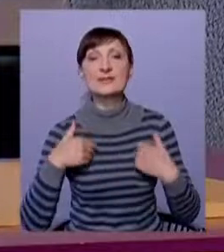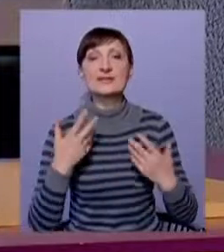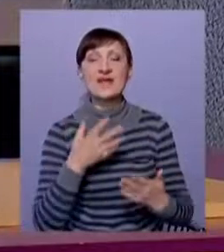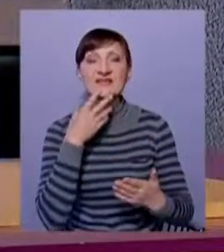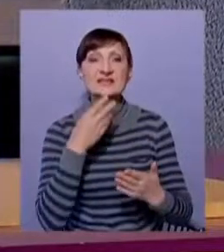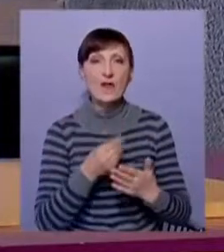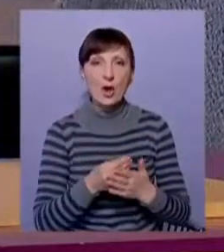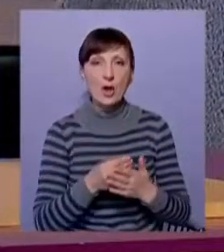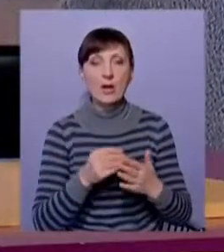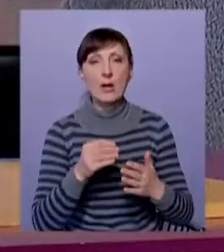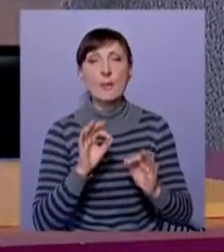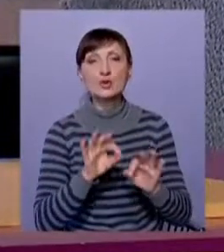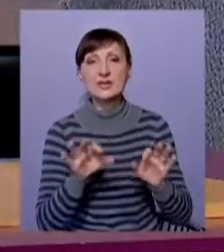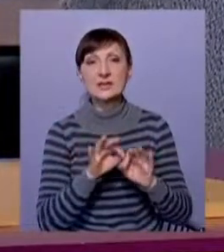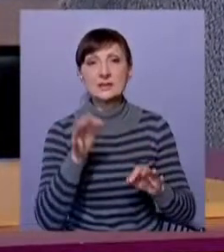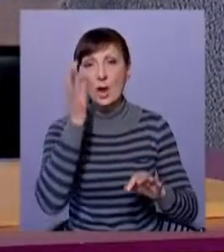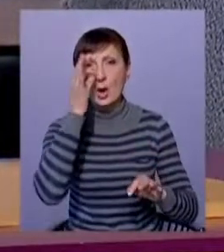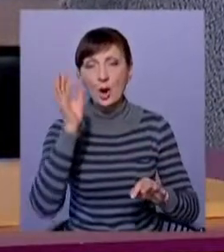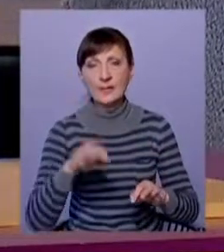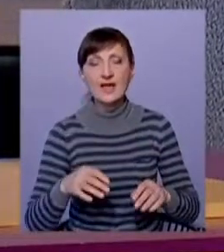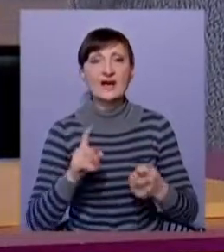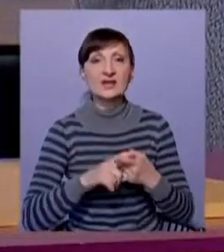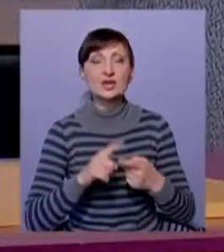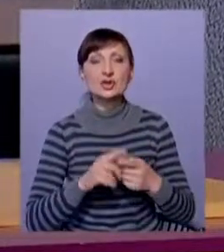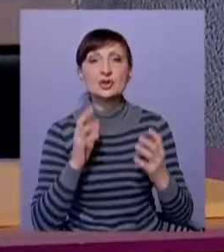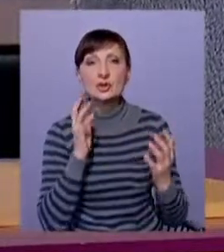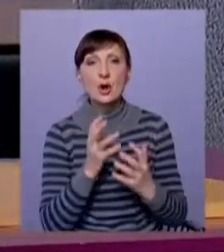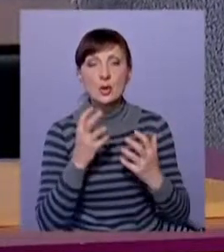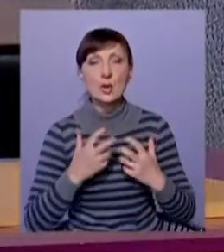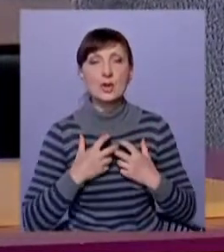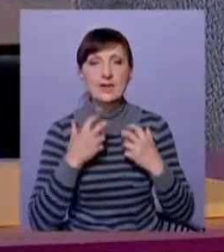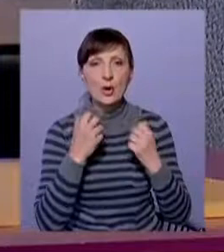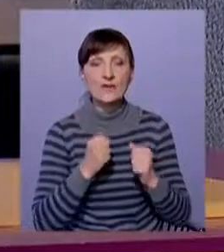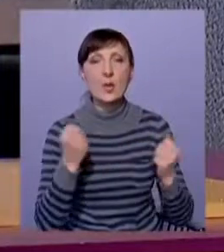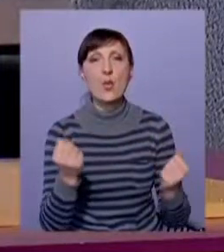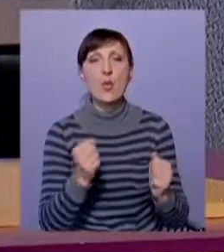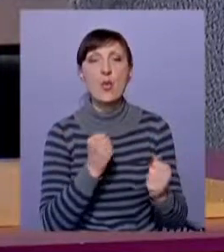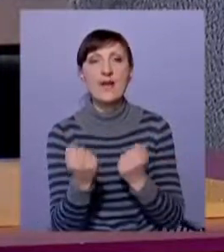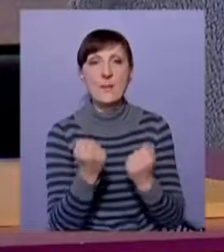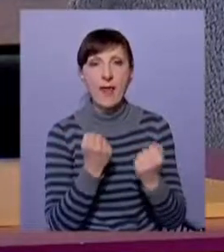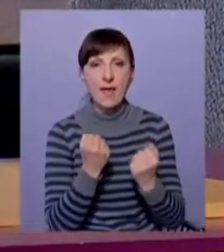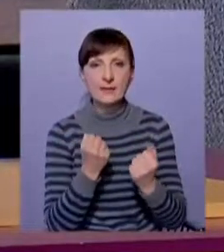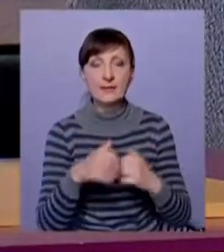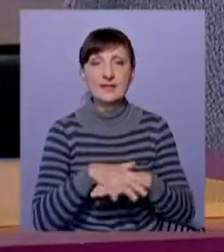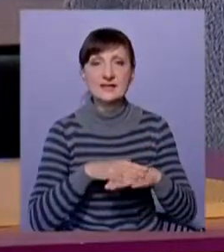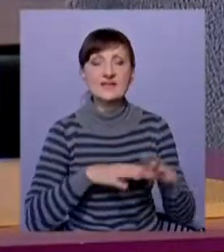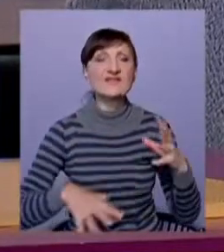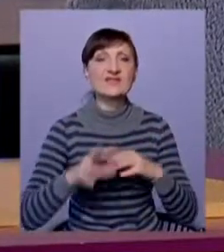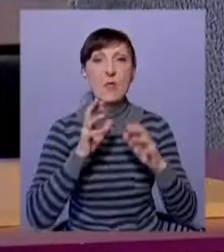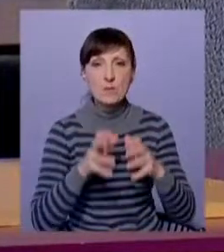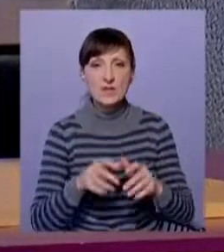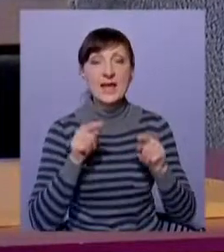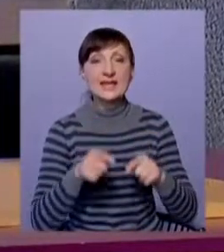свои, поделиться опытом в отношении сохранения и укрепления здоровья населения всего мира, в том числе именно